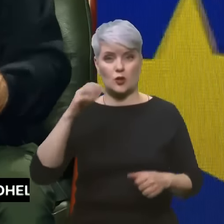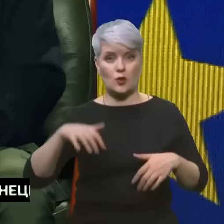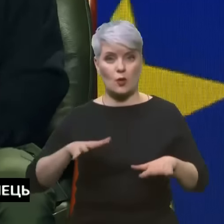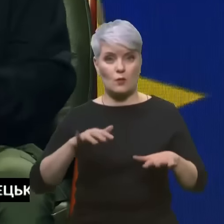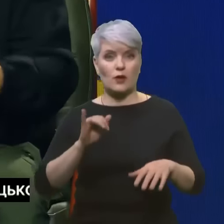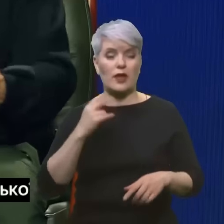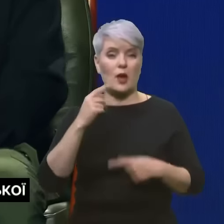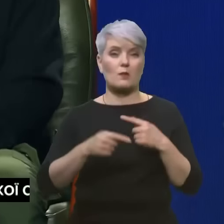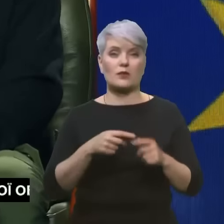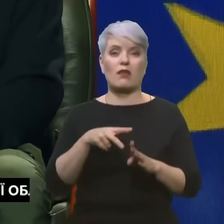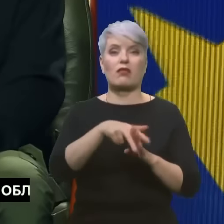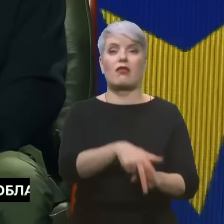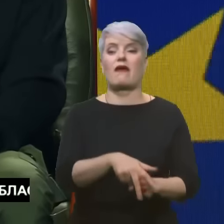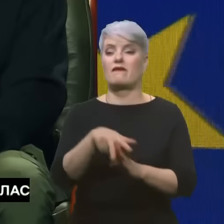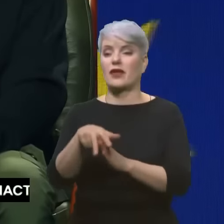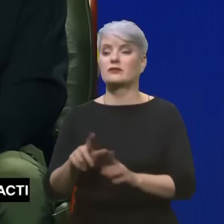нав'язування постійного,